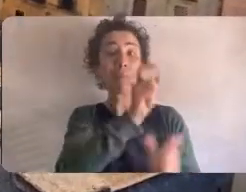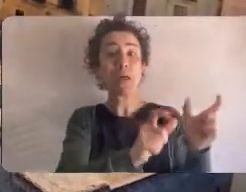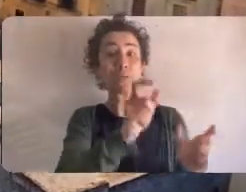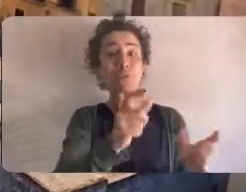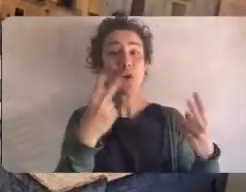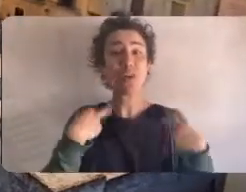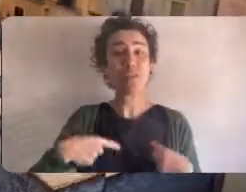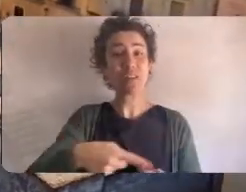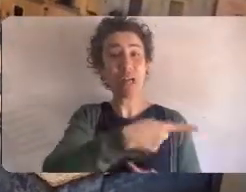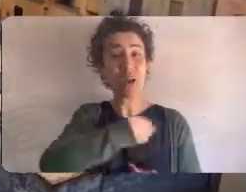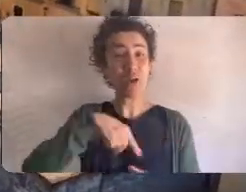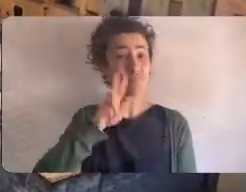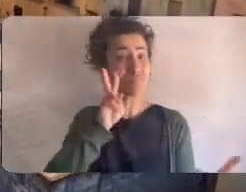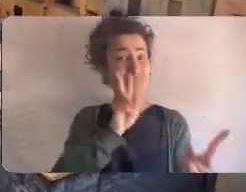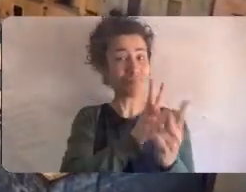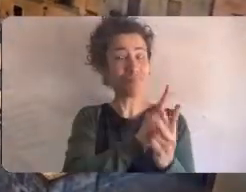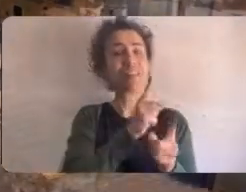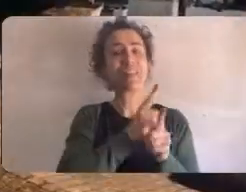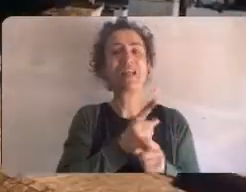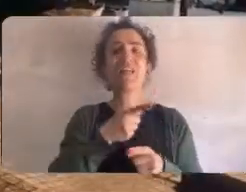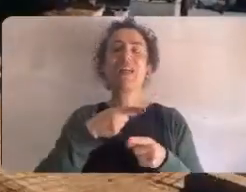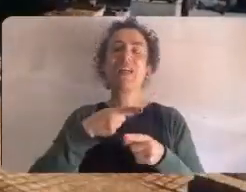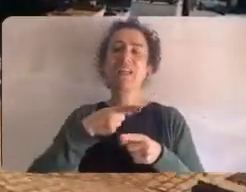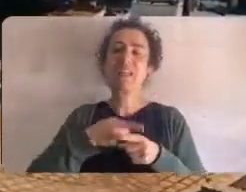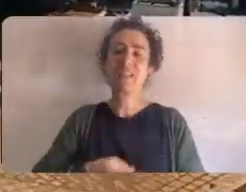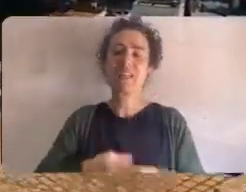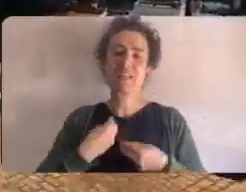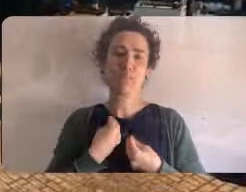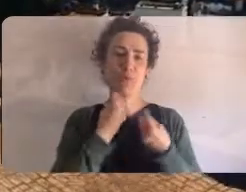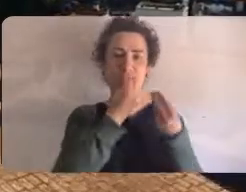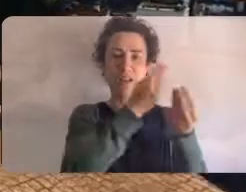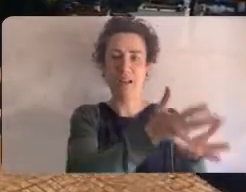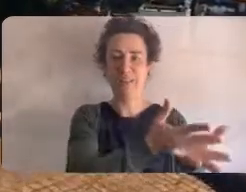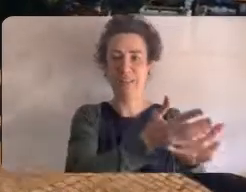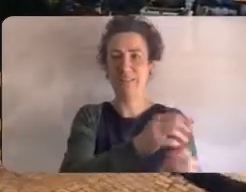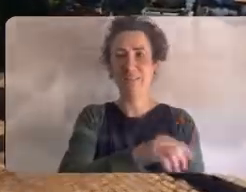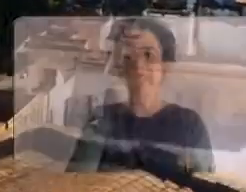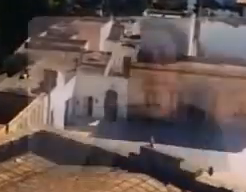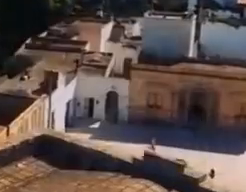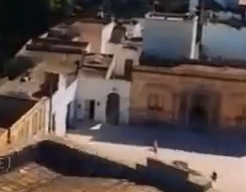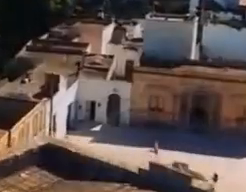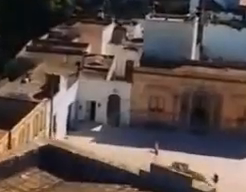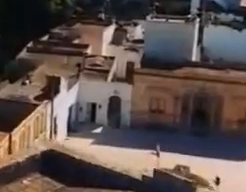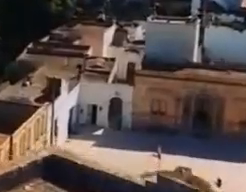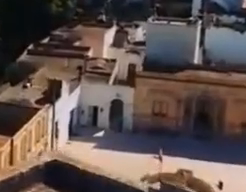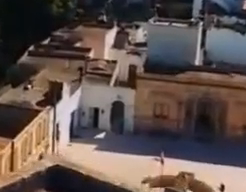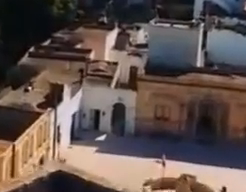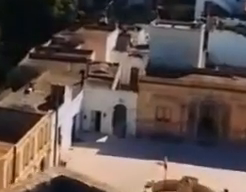risorto a tutti gli uomini che incontriamo sulla nostra strada.